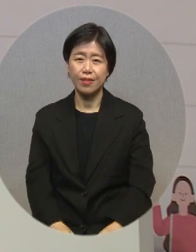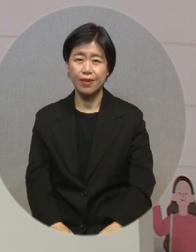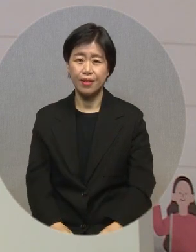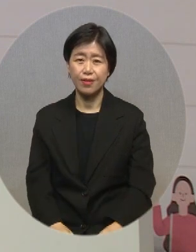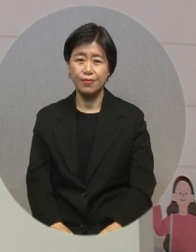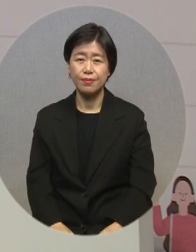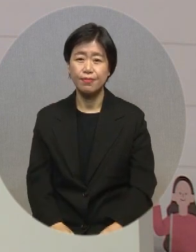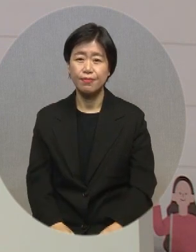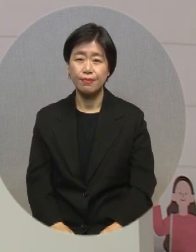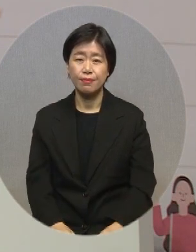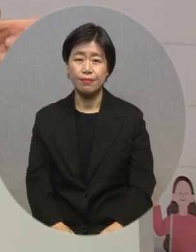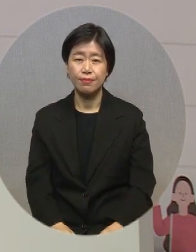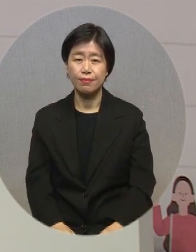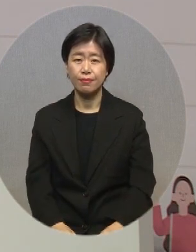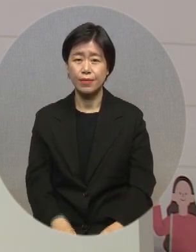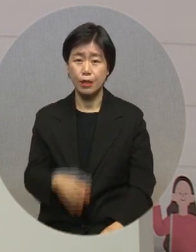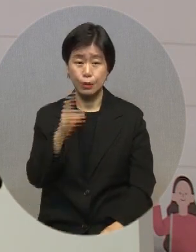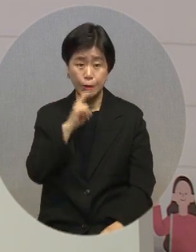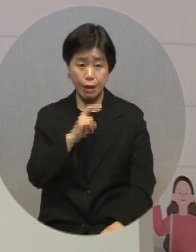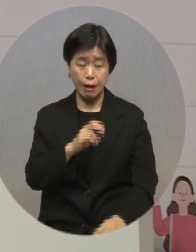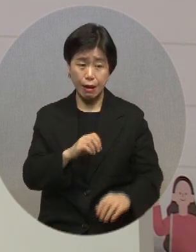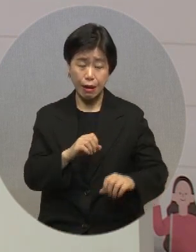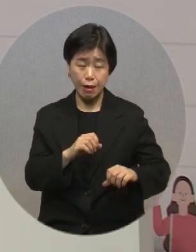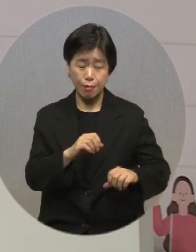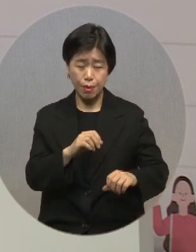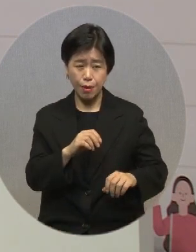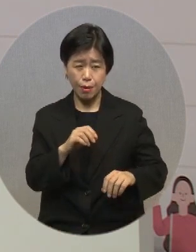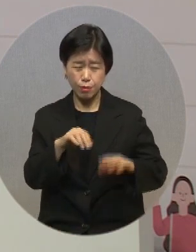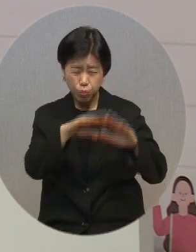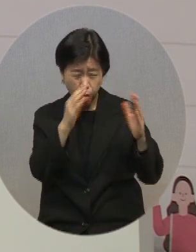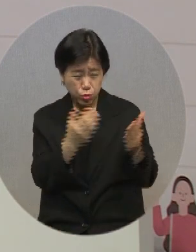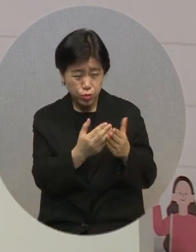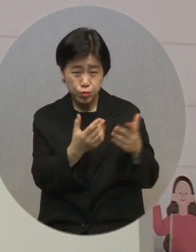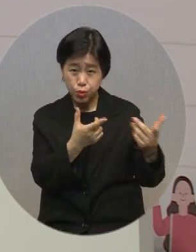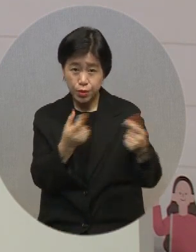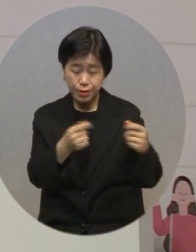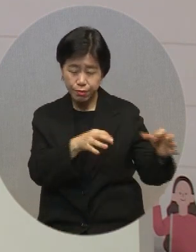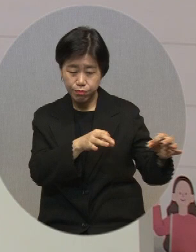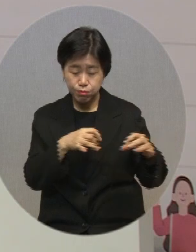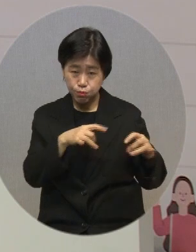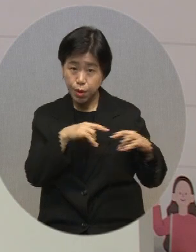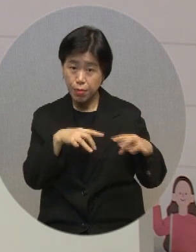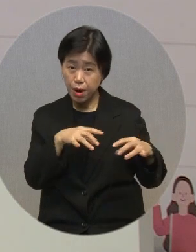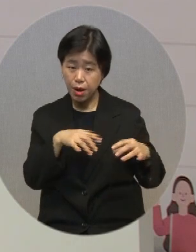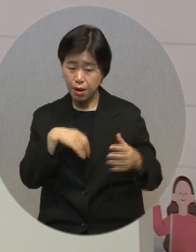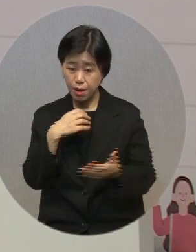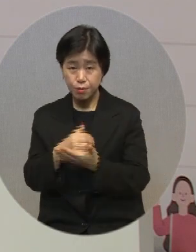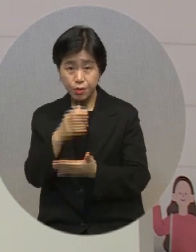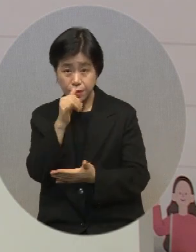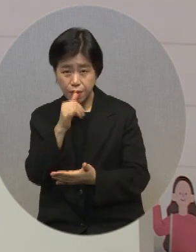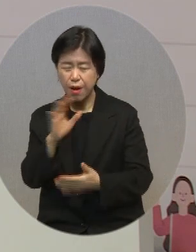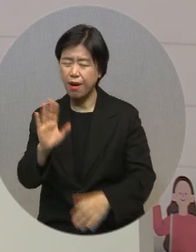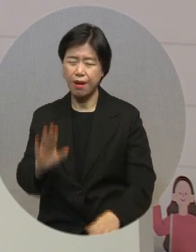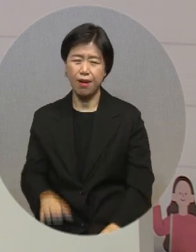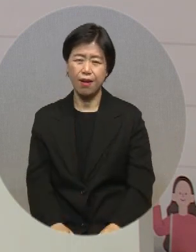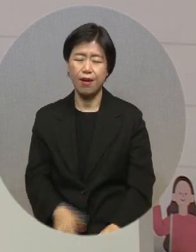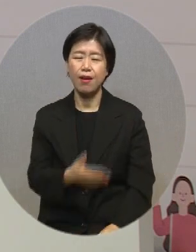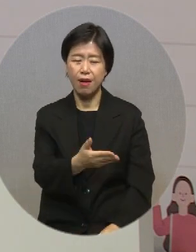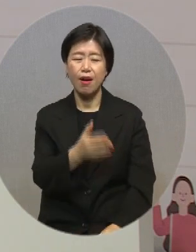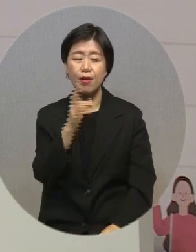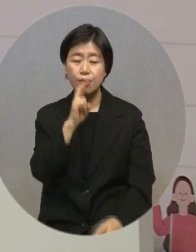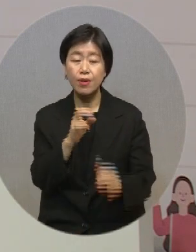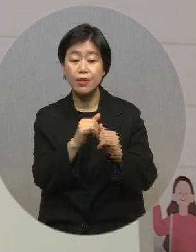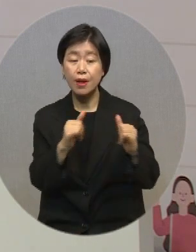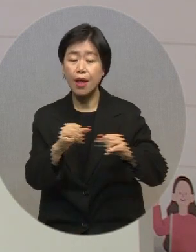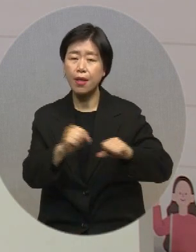그리야이야 홍도는 뭐 이렇게 한다고 해서 신금이 울려줍니까? 아이, 이제 행동으로 그렇게 사셨기 때문에. 자,